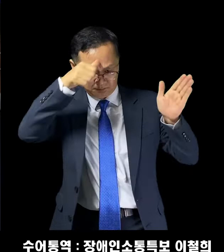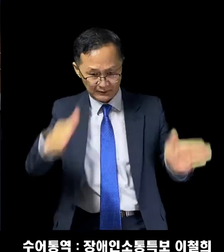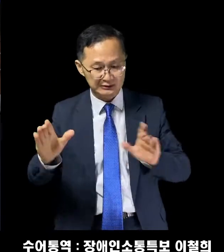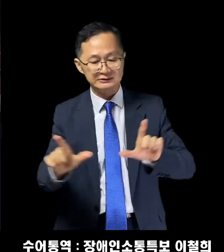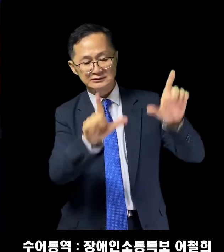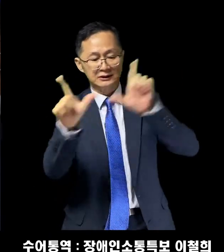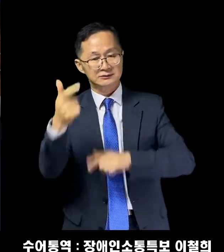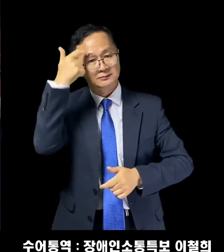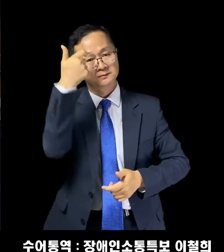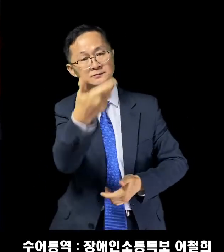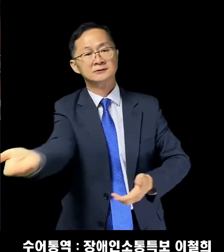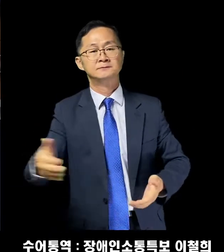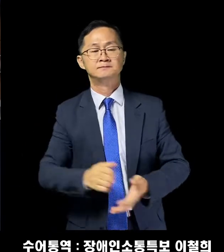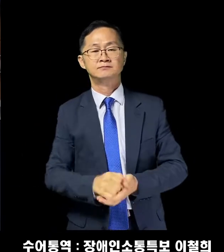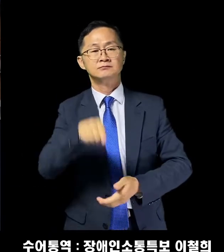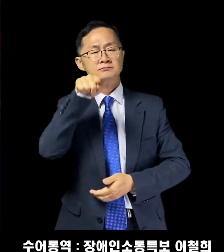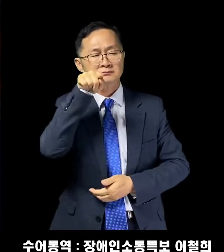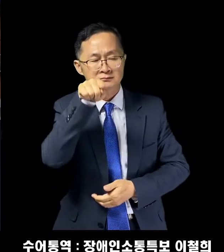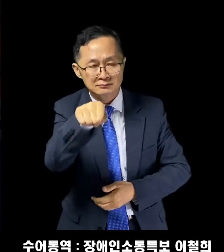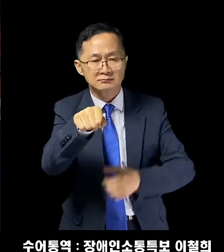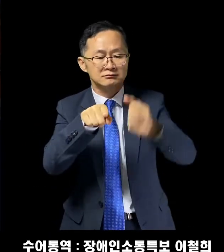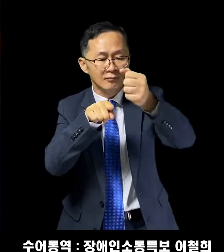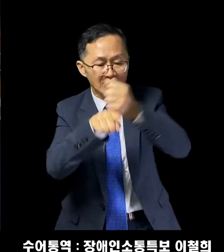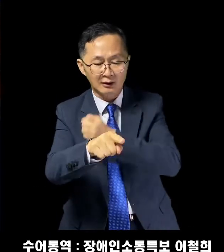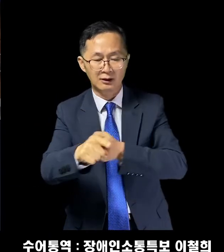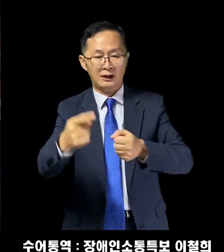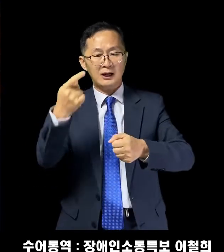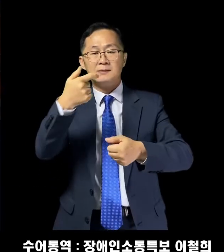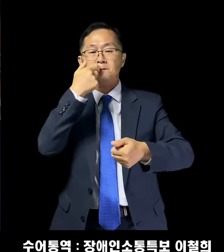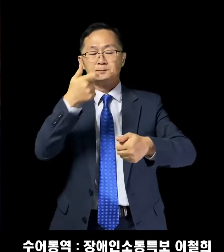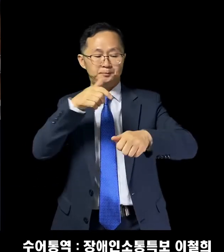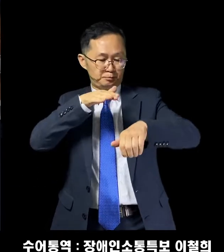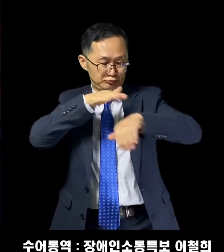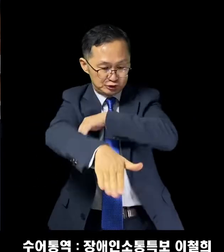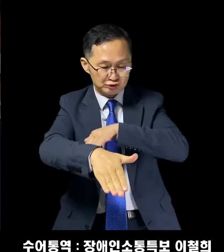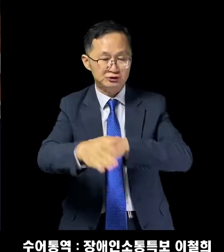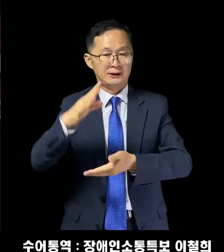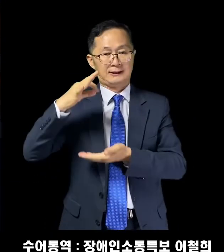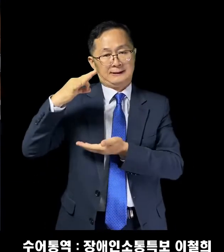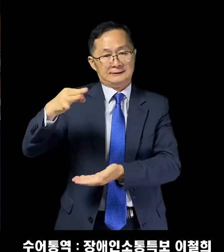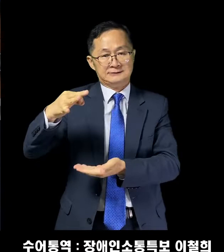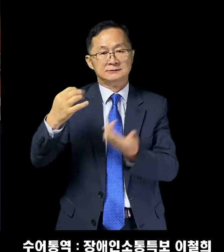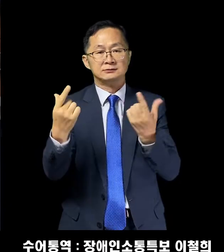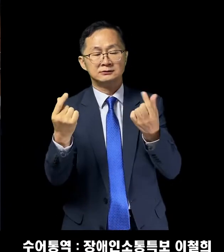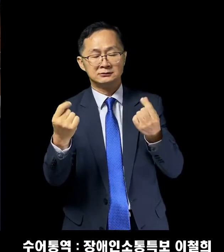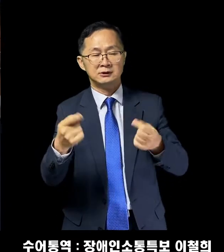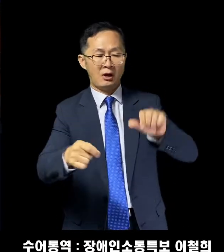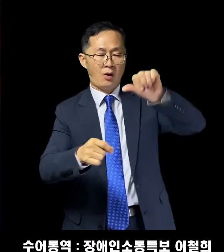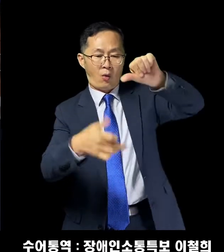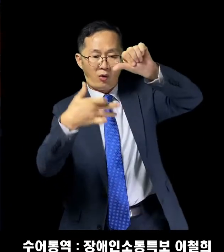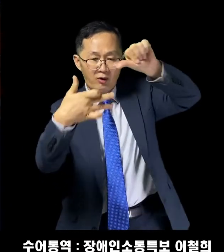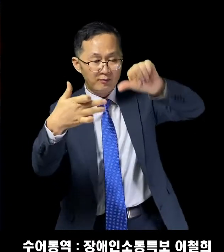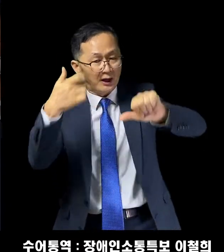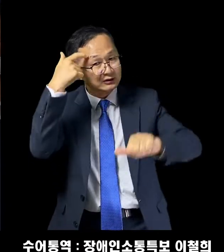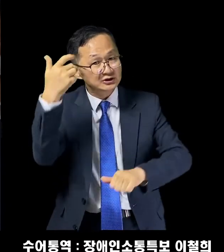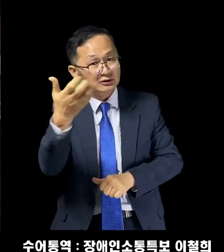그것은 민주주의의 가치였습니다 5.18 영령들이 지키고자 하셨던 것도